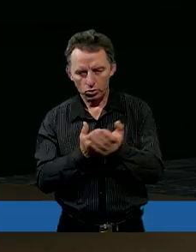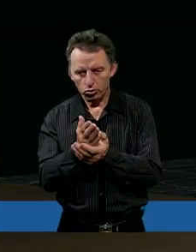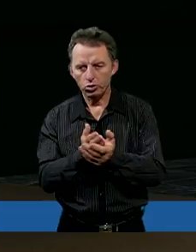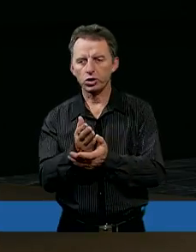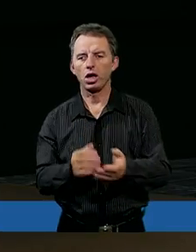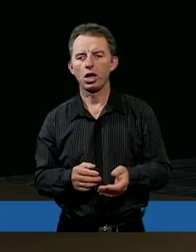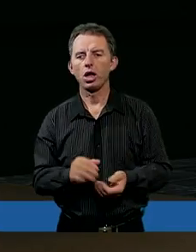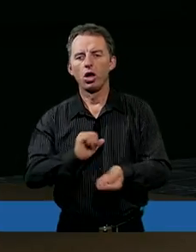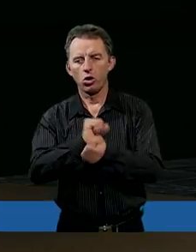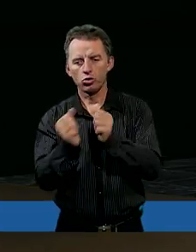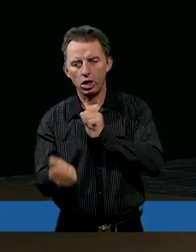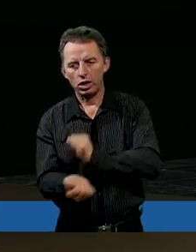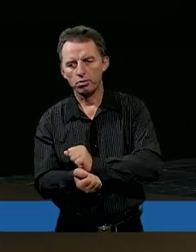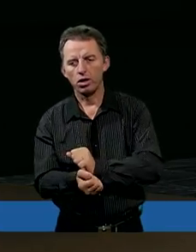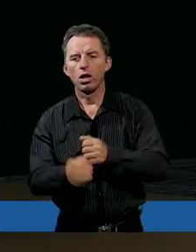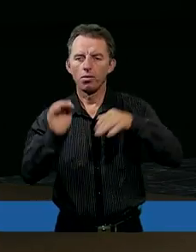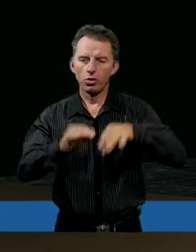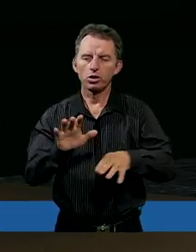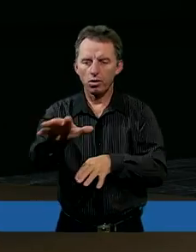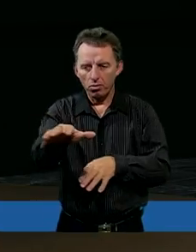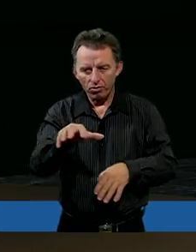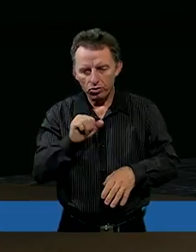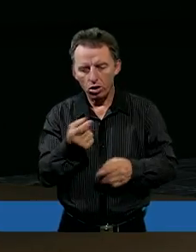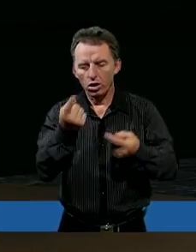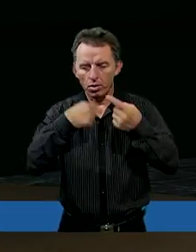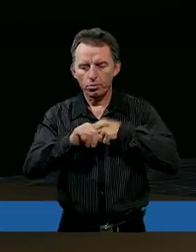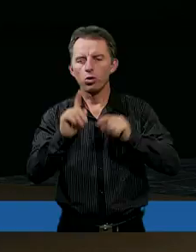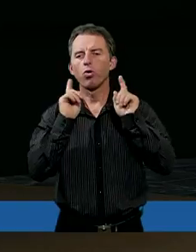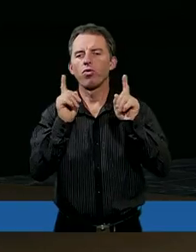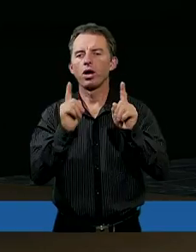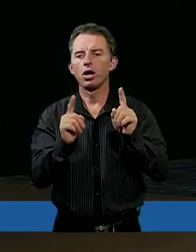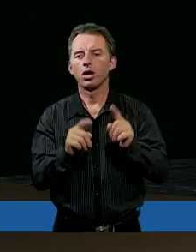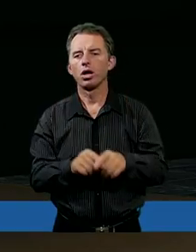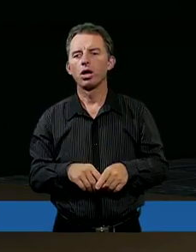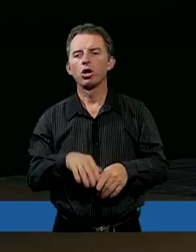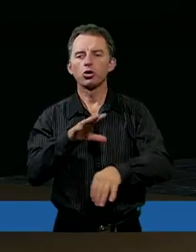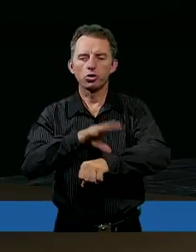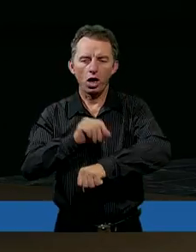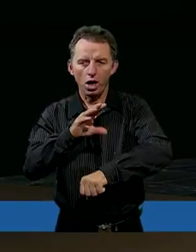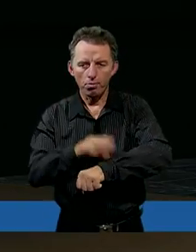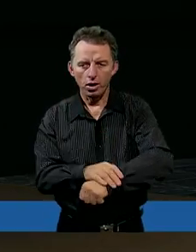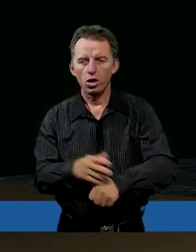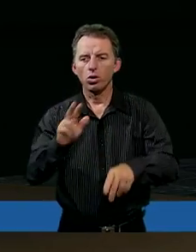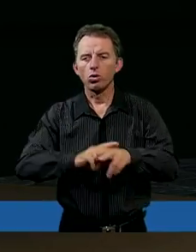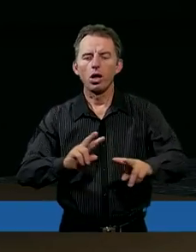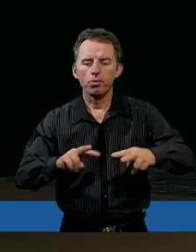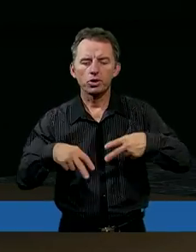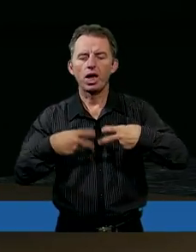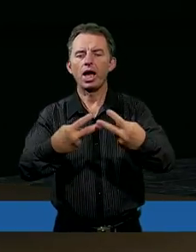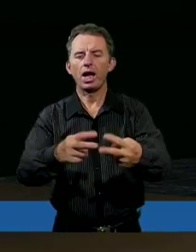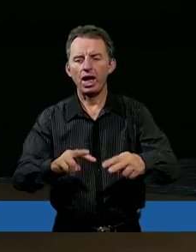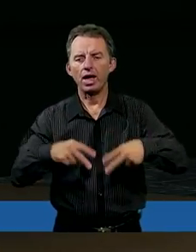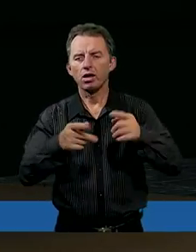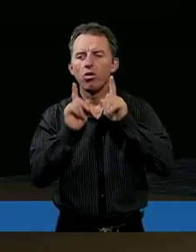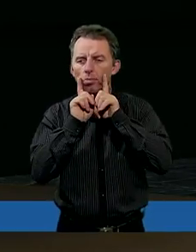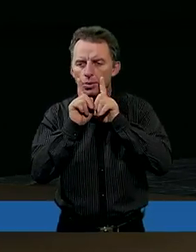niesłusznie. Chociażby możemy wziąć pod uwagę Szczepana, który przekazywał tą